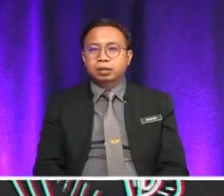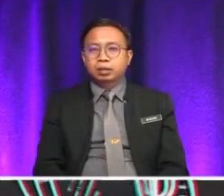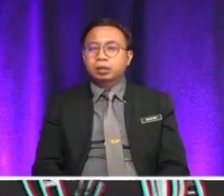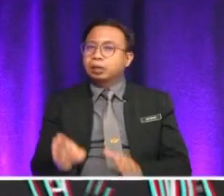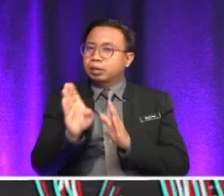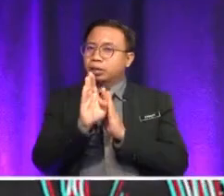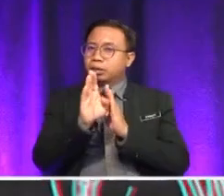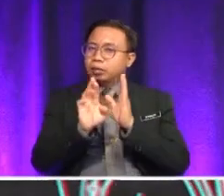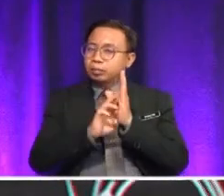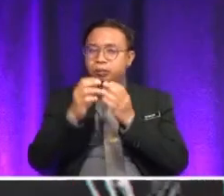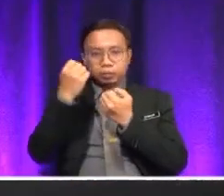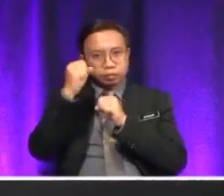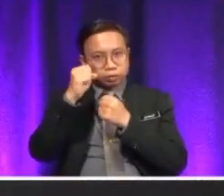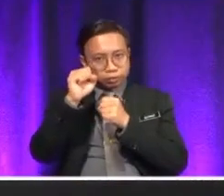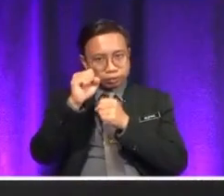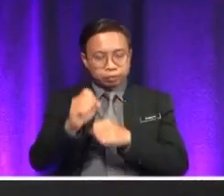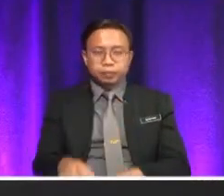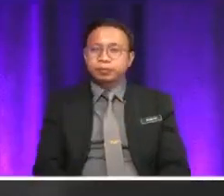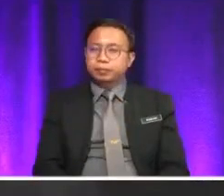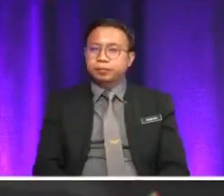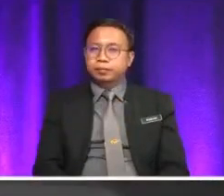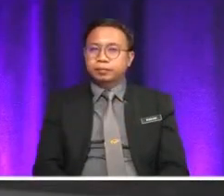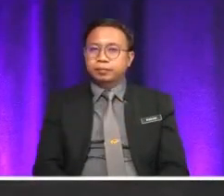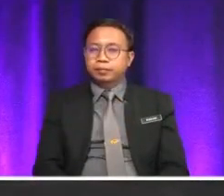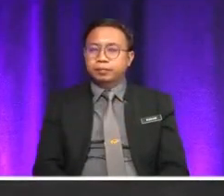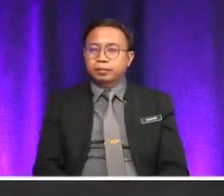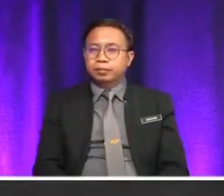Beriadah lah. Beriadah? Ke mana?